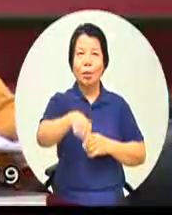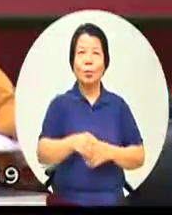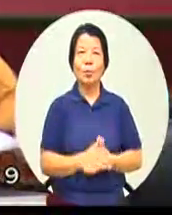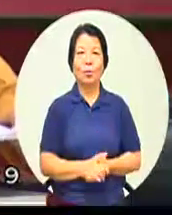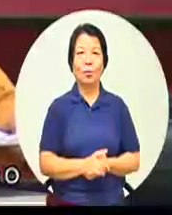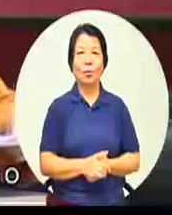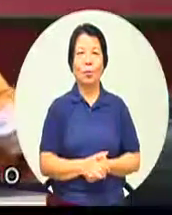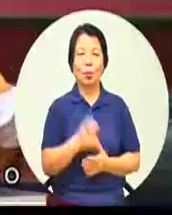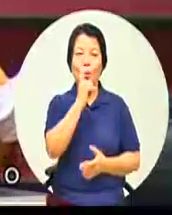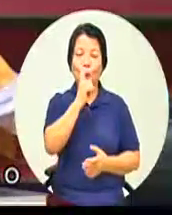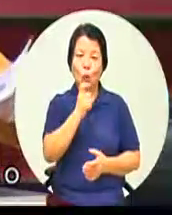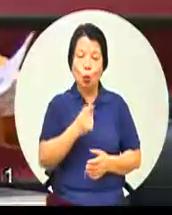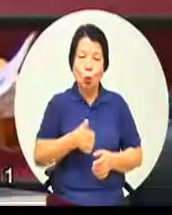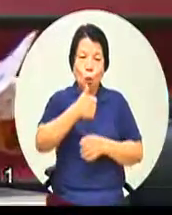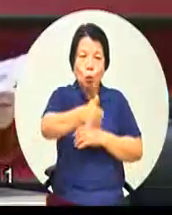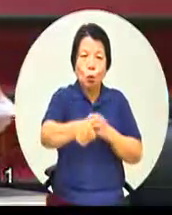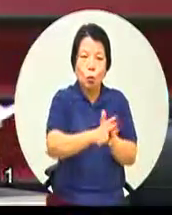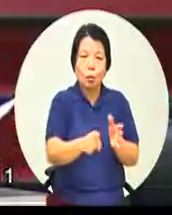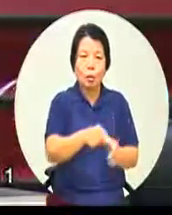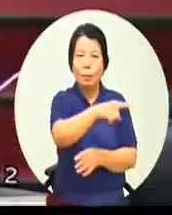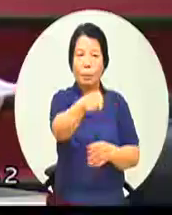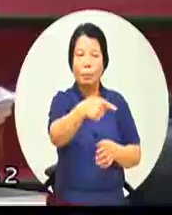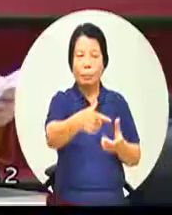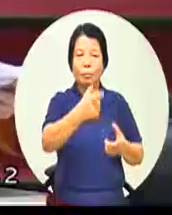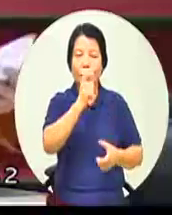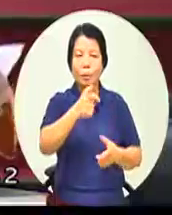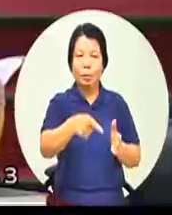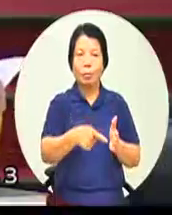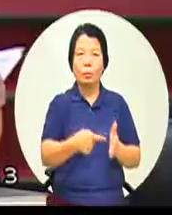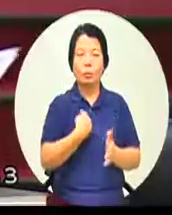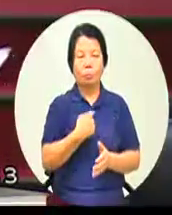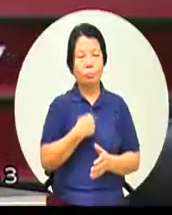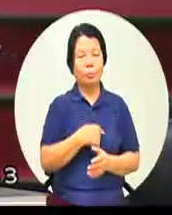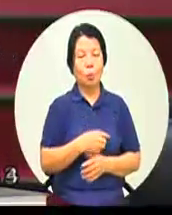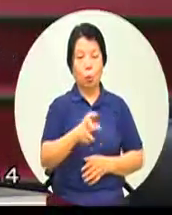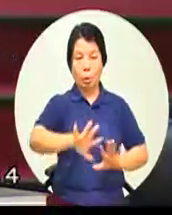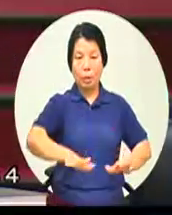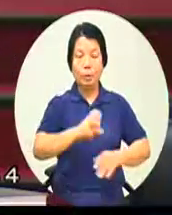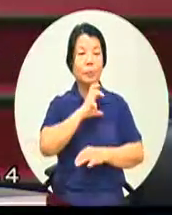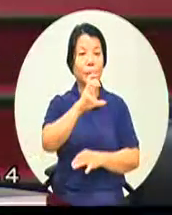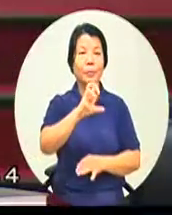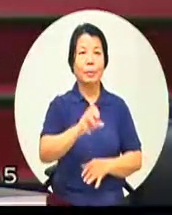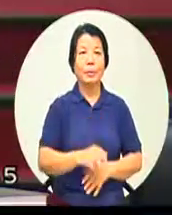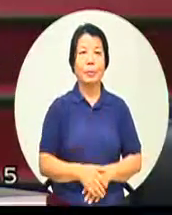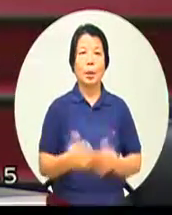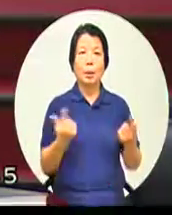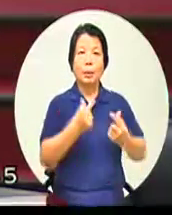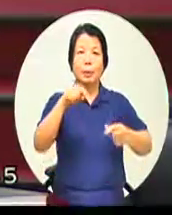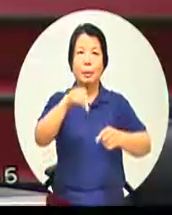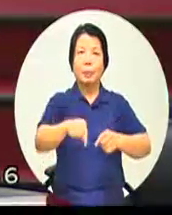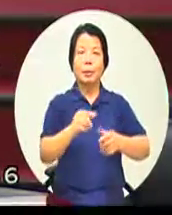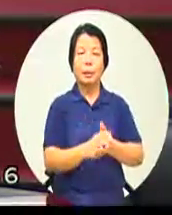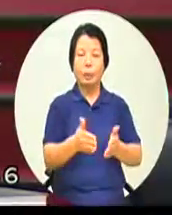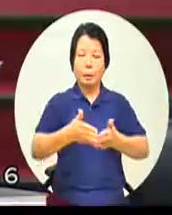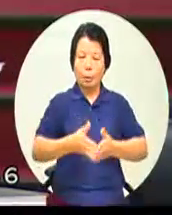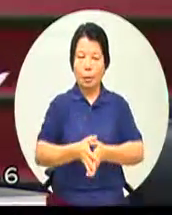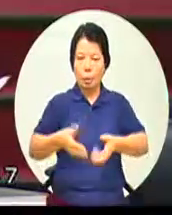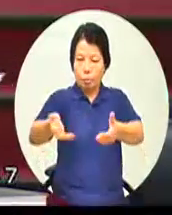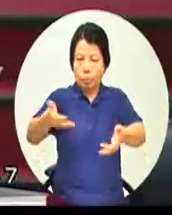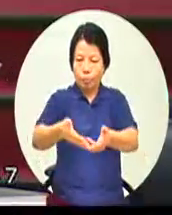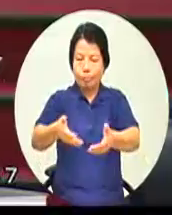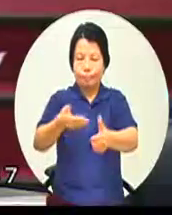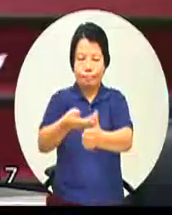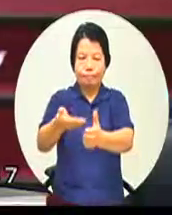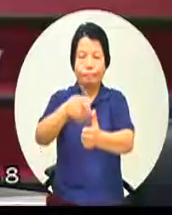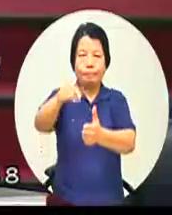要共调解，侬叫郑大哥呢？我80岁尔呢。这从这款人，侬爱甲建立咱对台